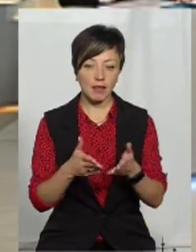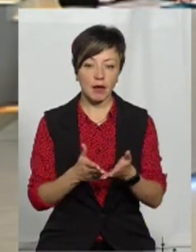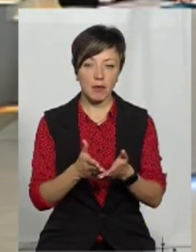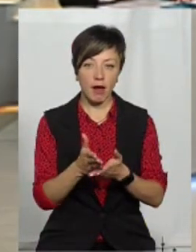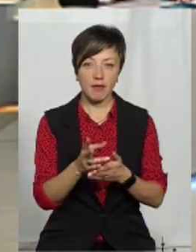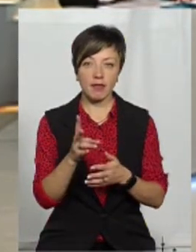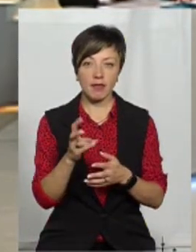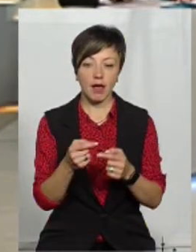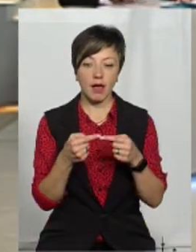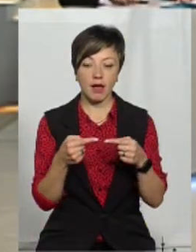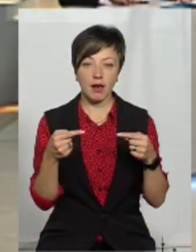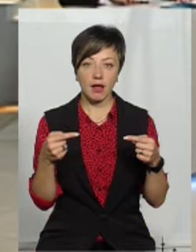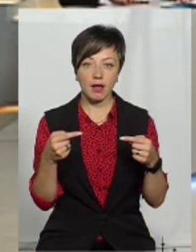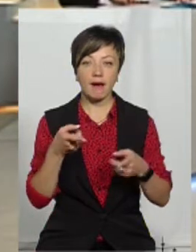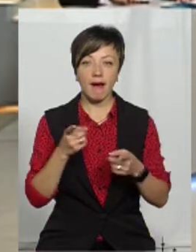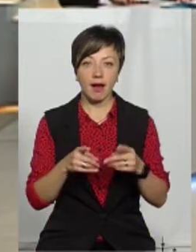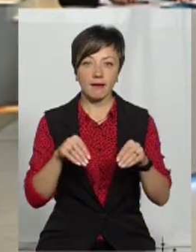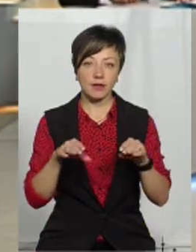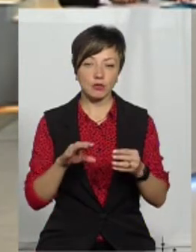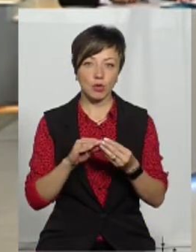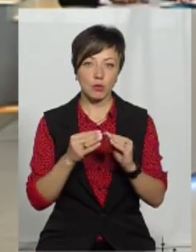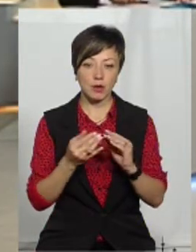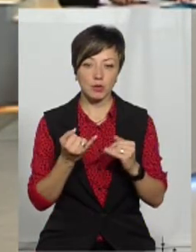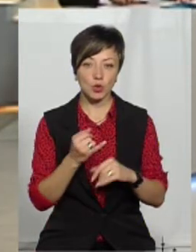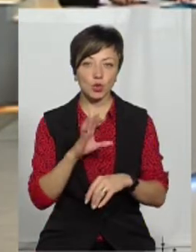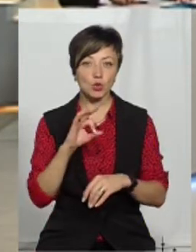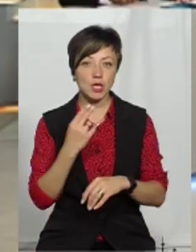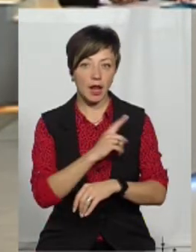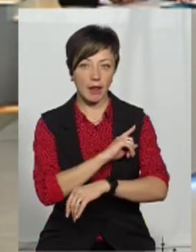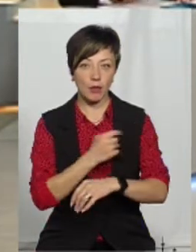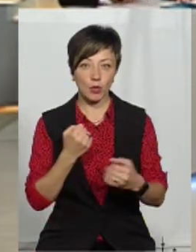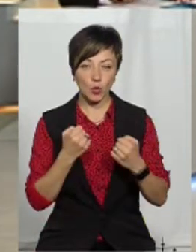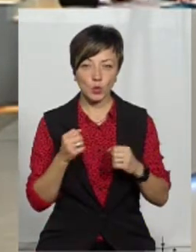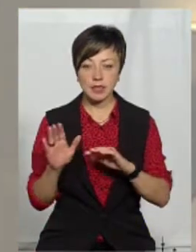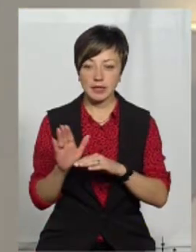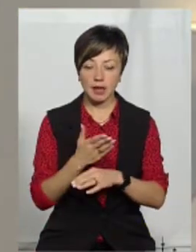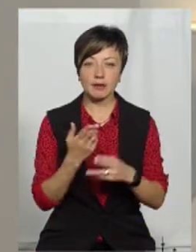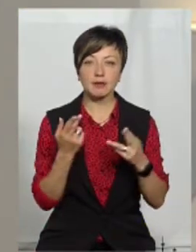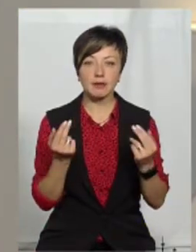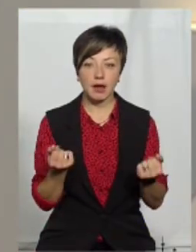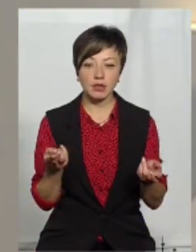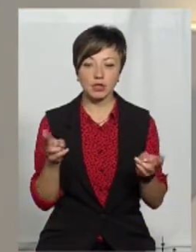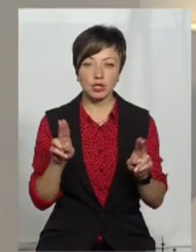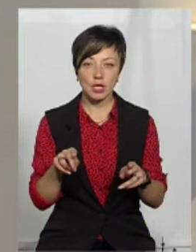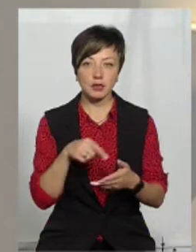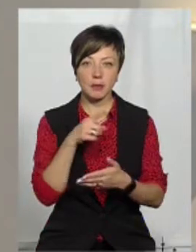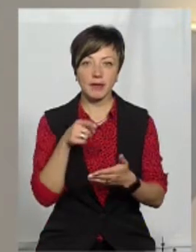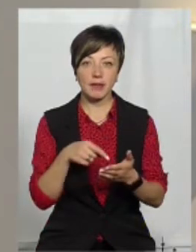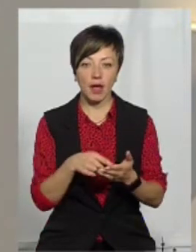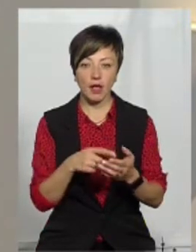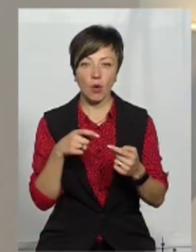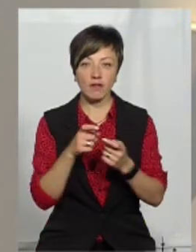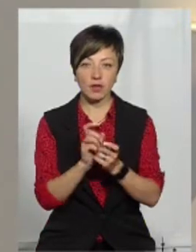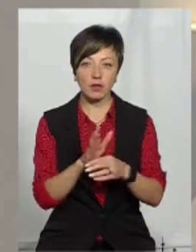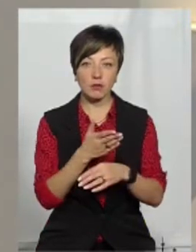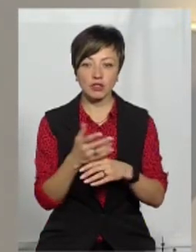направлені саме на реальне вирішення проблеми, сьогодні питання соціальної напруги знято. Так, залишається, можливо, питання корпоративного конфлікту між власниками, але це